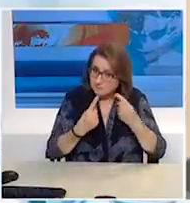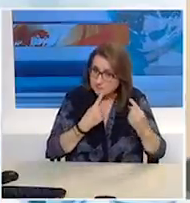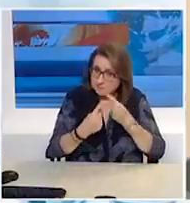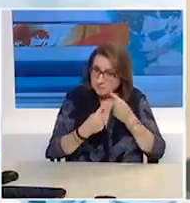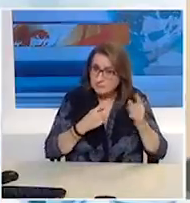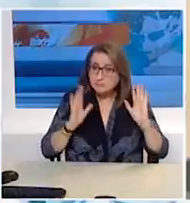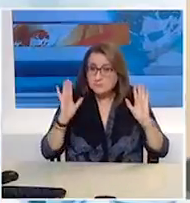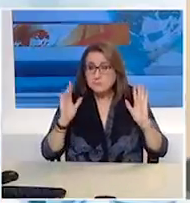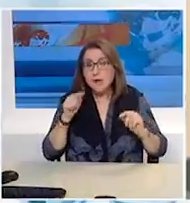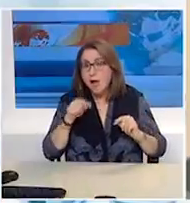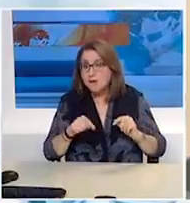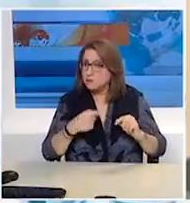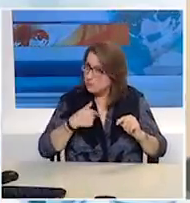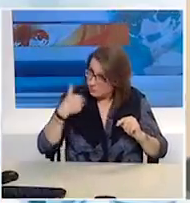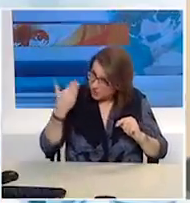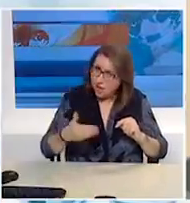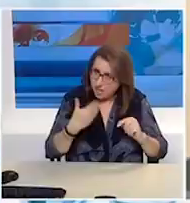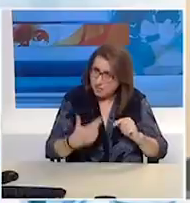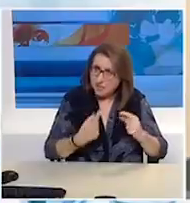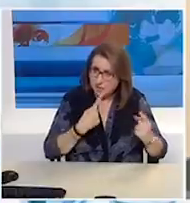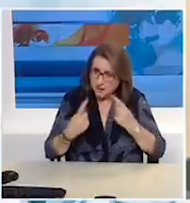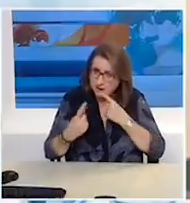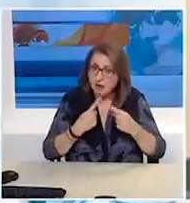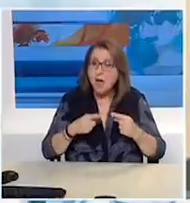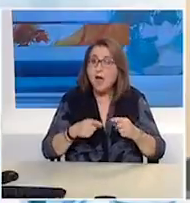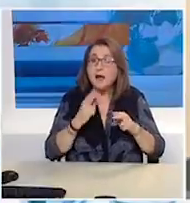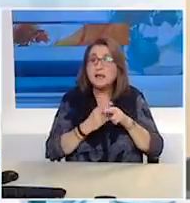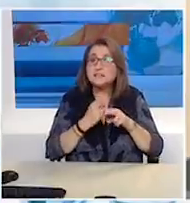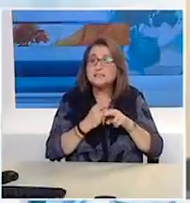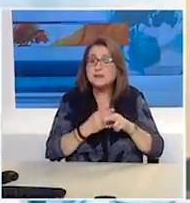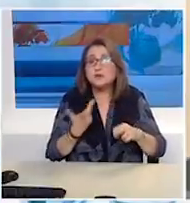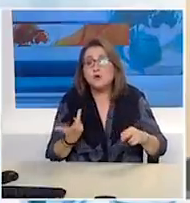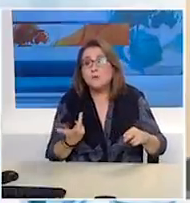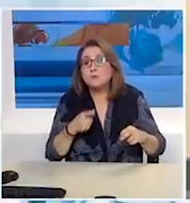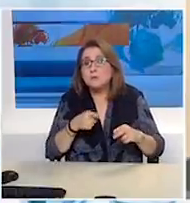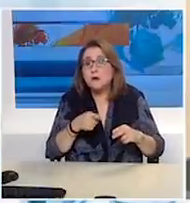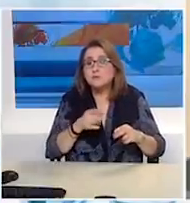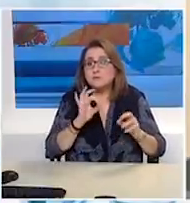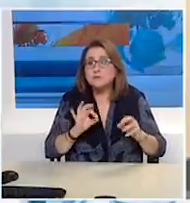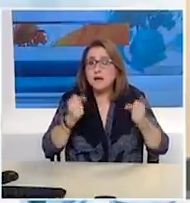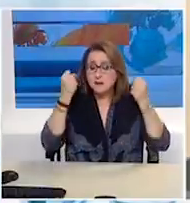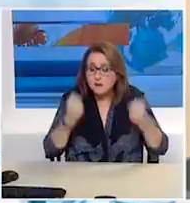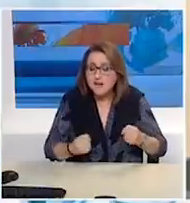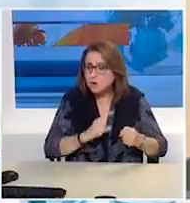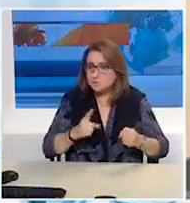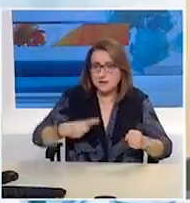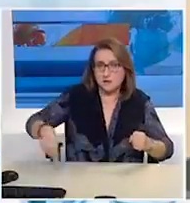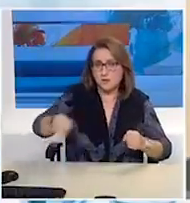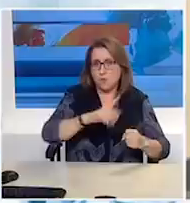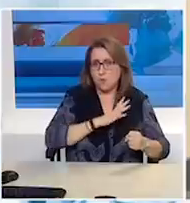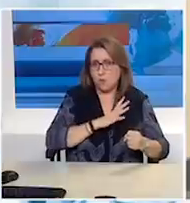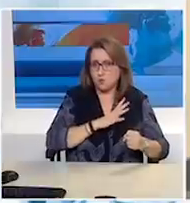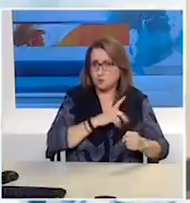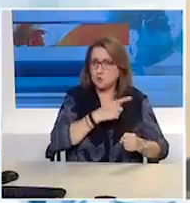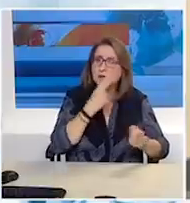να γίνει προς όφελος με όφελος για το ασφαλιστικό ταμείο, χωρίς επιβάρηση βεβαίως για τον ασθενή, και τη στιγμή αυτή